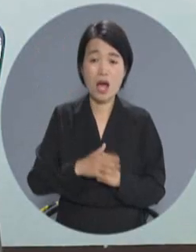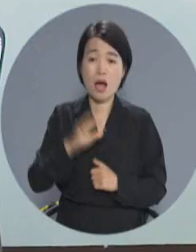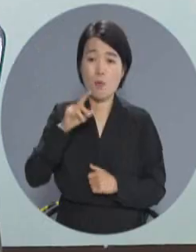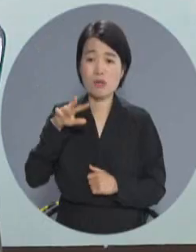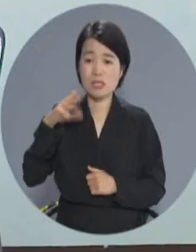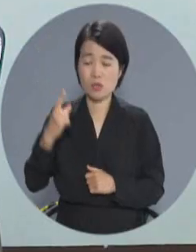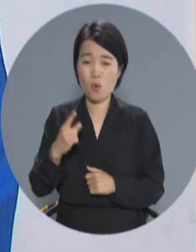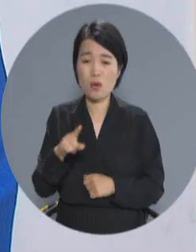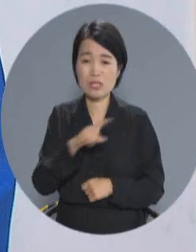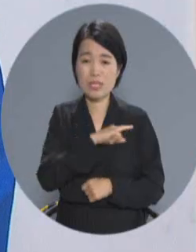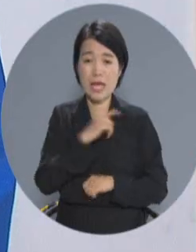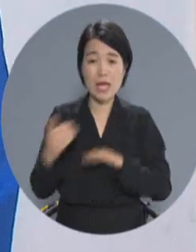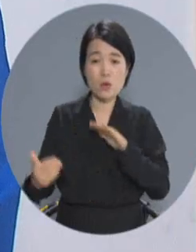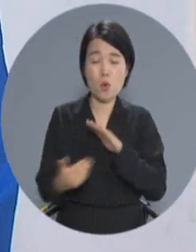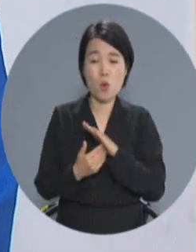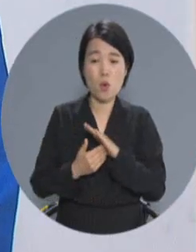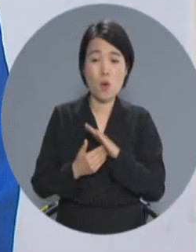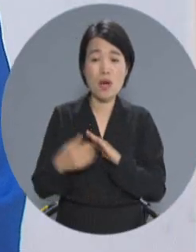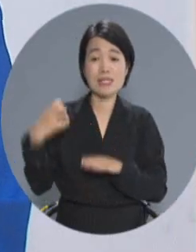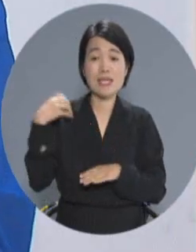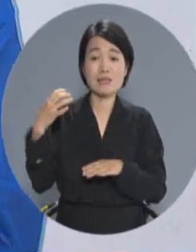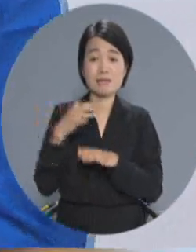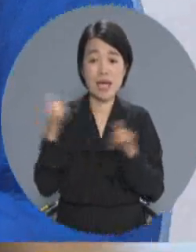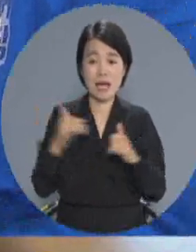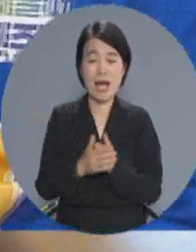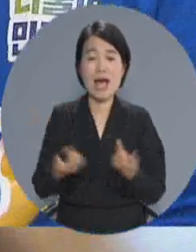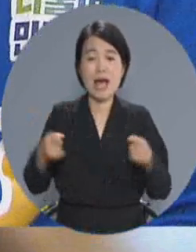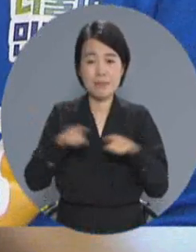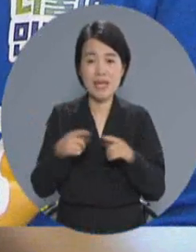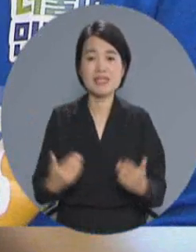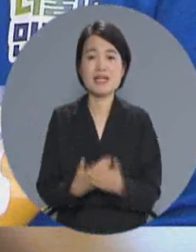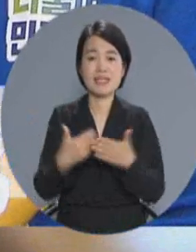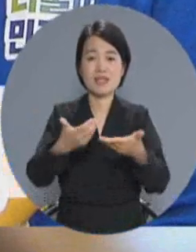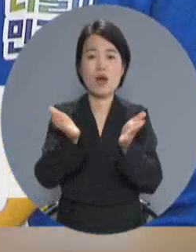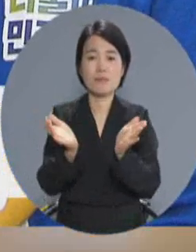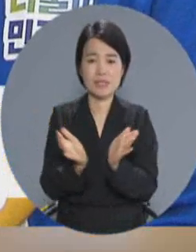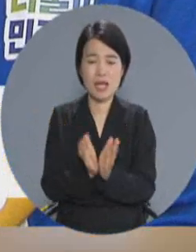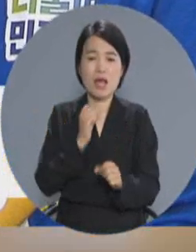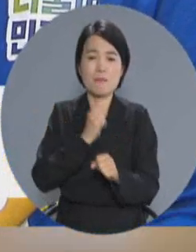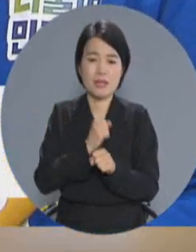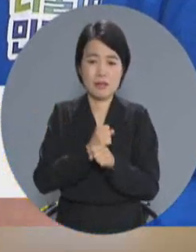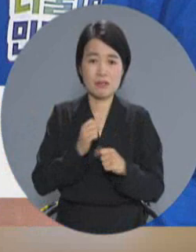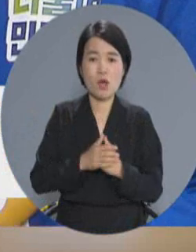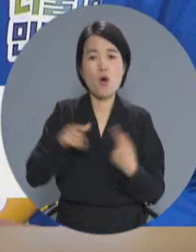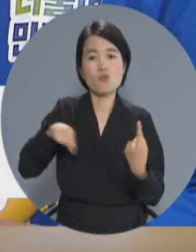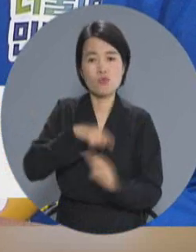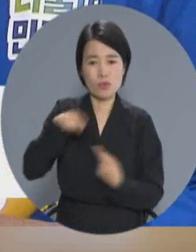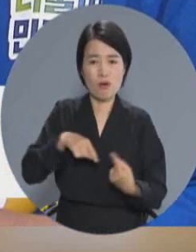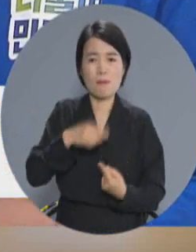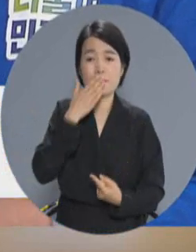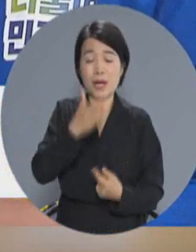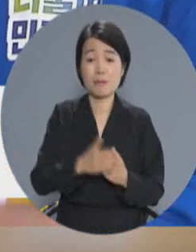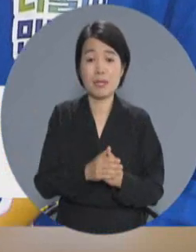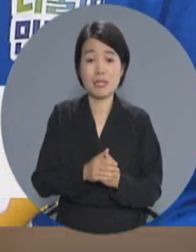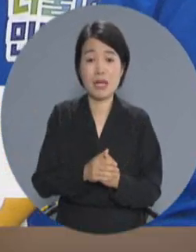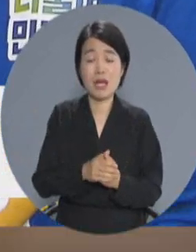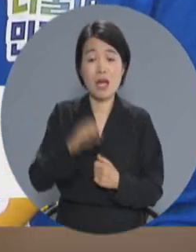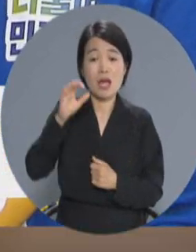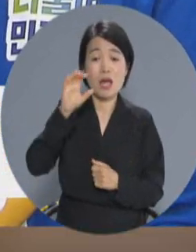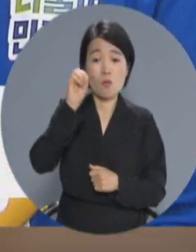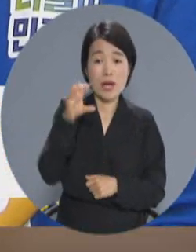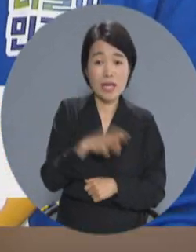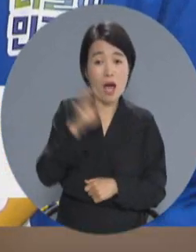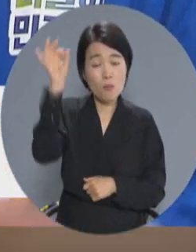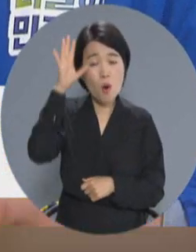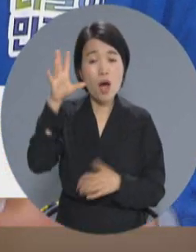최고 책임자가 함께하는 상생의 빛의 를 만들어서 운영이 돼야 된다 그래서 가장과 포함해 모든